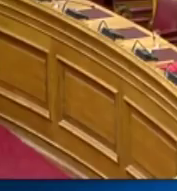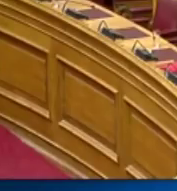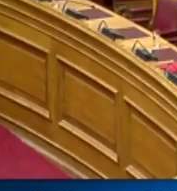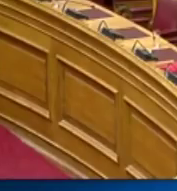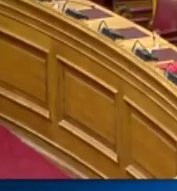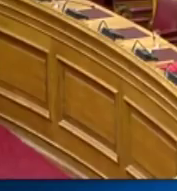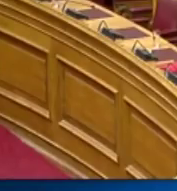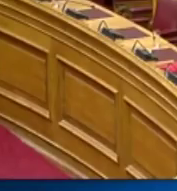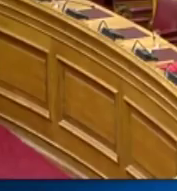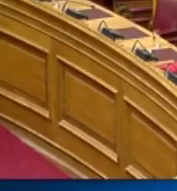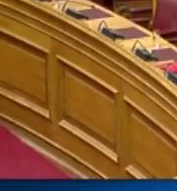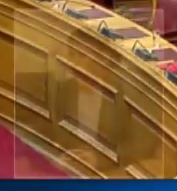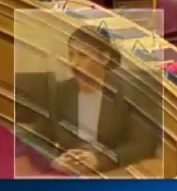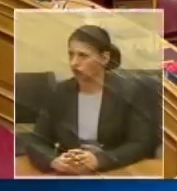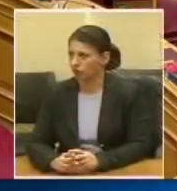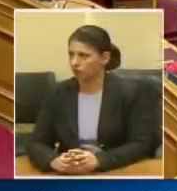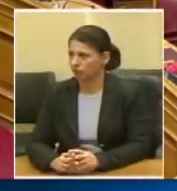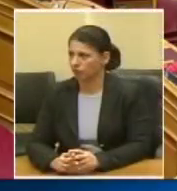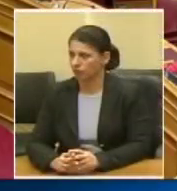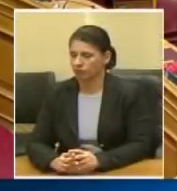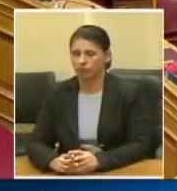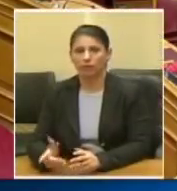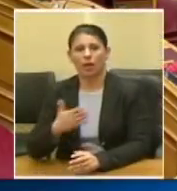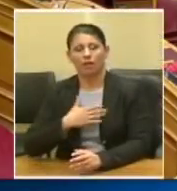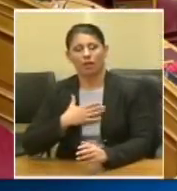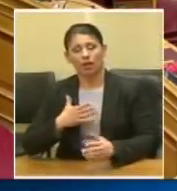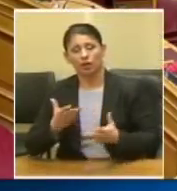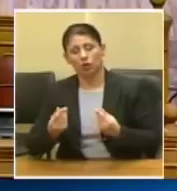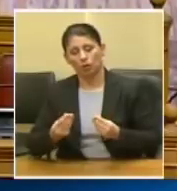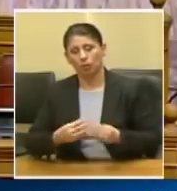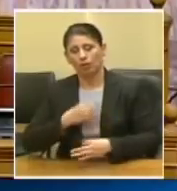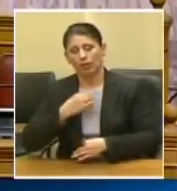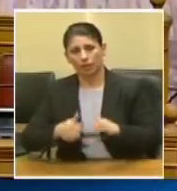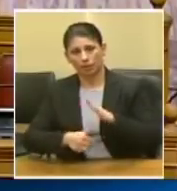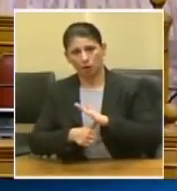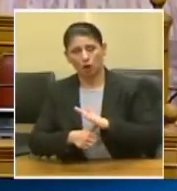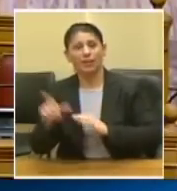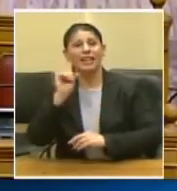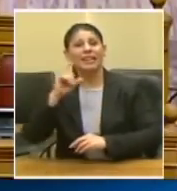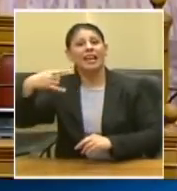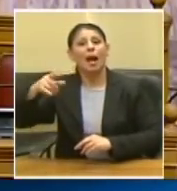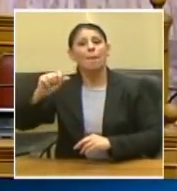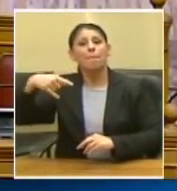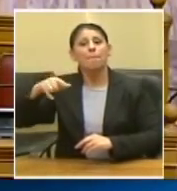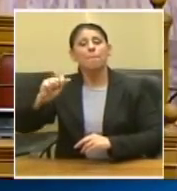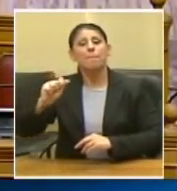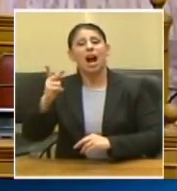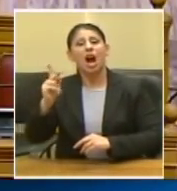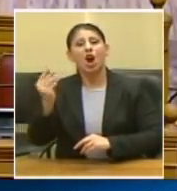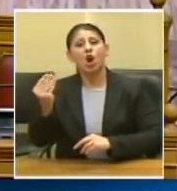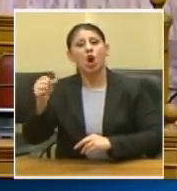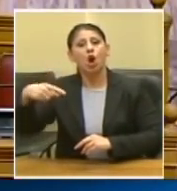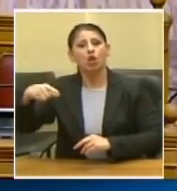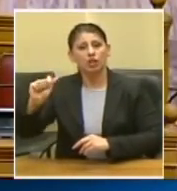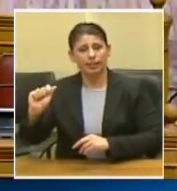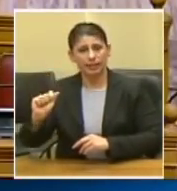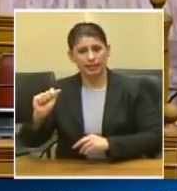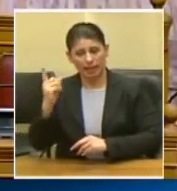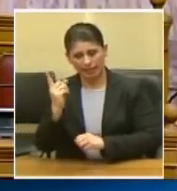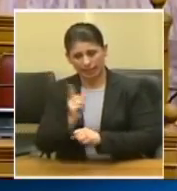ήθελα να κάνω χρήση ούτε του ενός λεπτού που ο κανονισμός μου δίνει όταν πρόκειται για ζητήματα περί κανονισμού, κύριε Πρόεδρε,